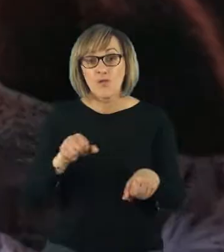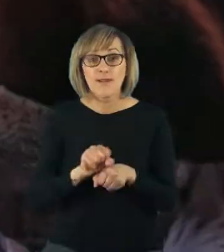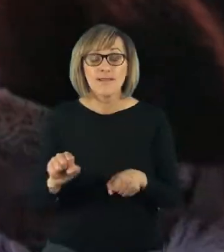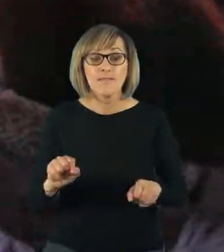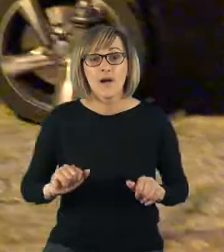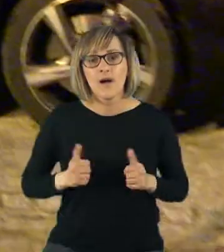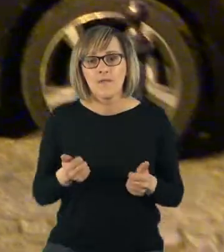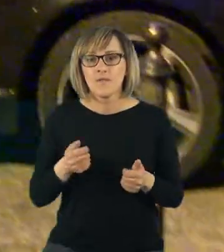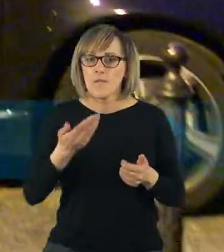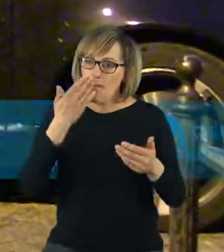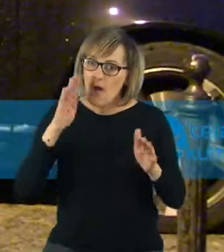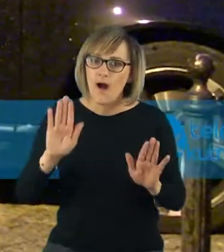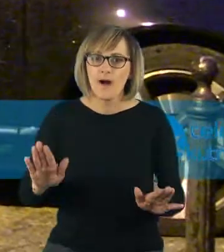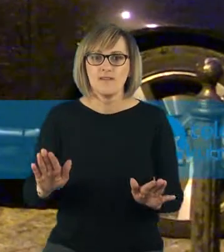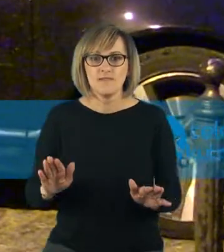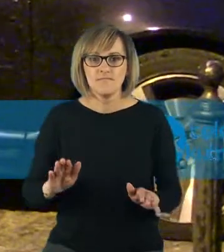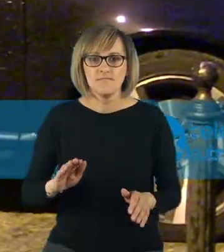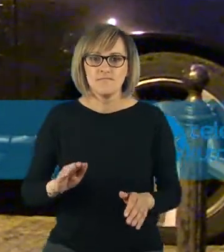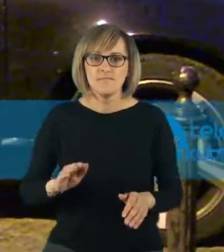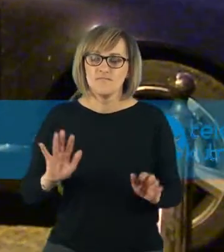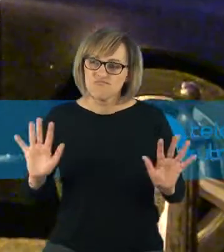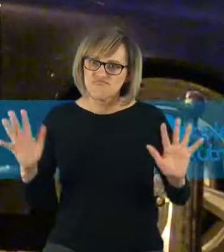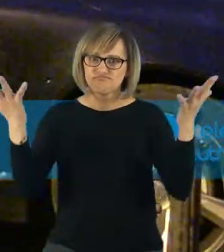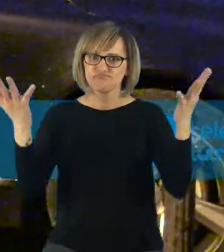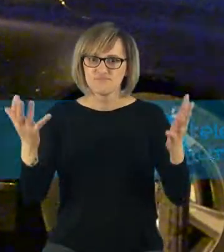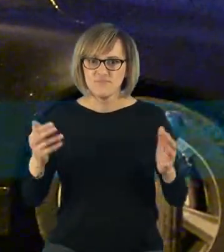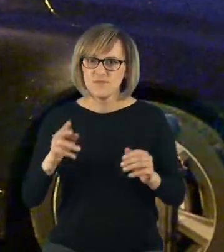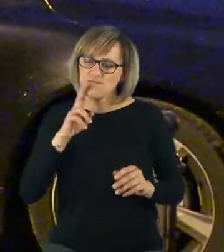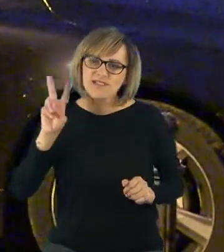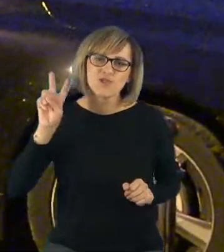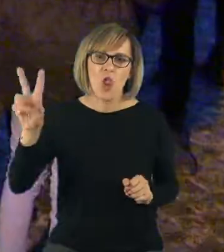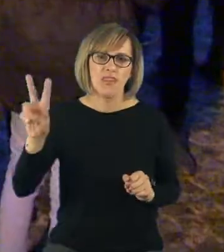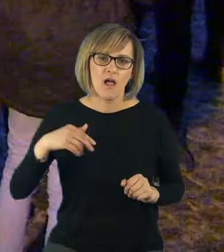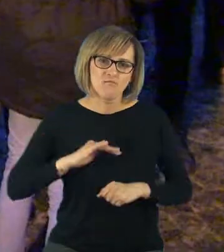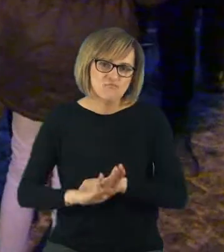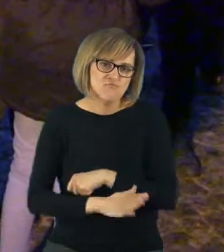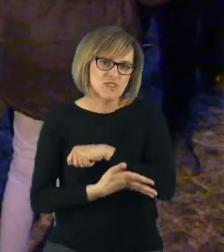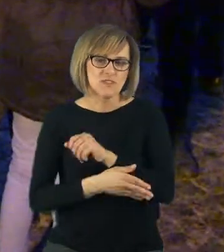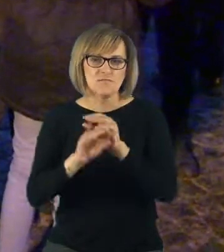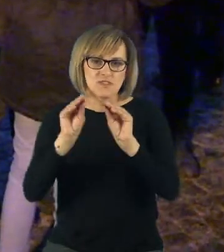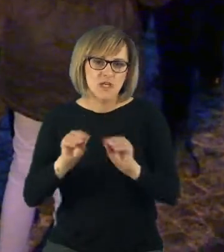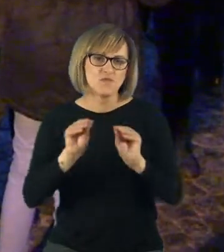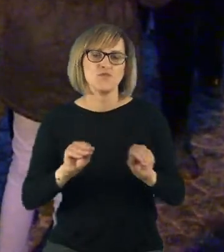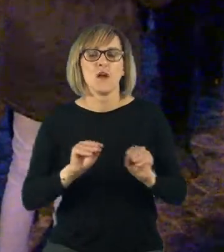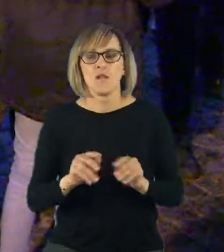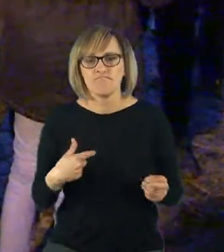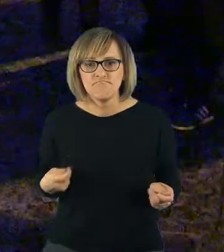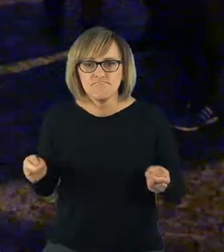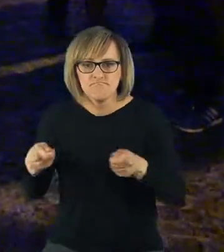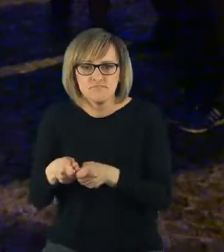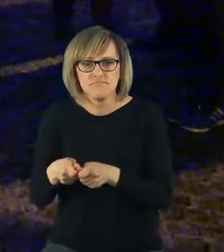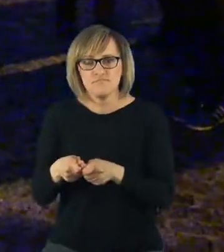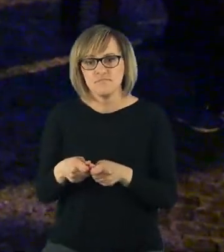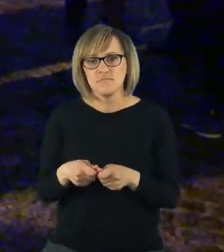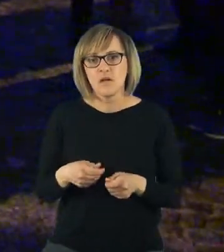aby okazać, zamanifestować swoją solidarność ze wszystkimi nauczycielami, którzy